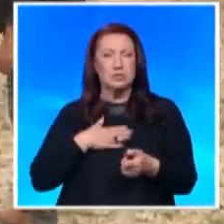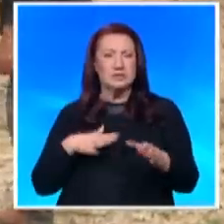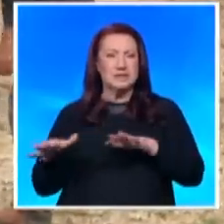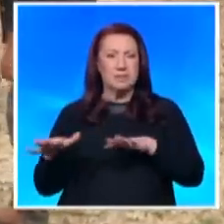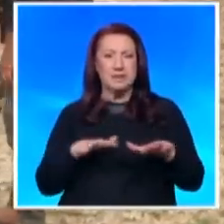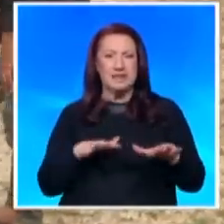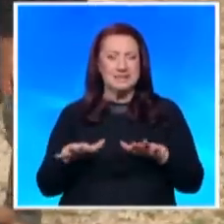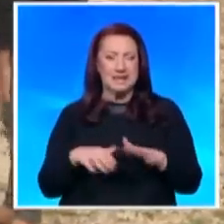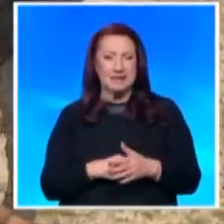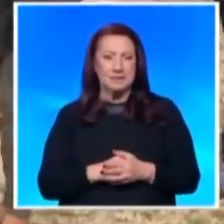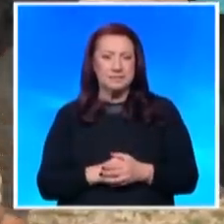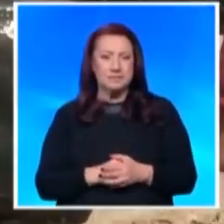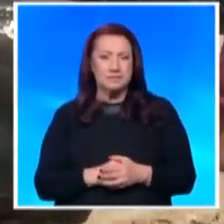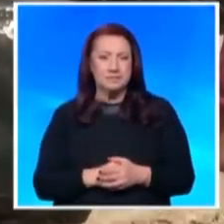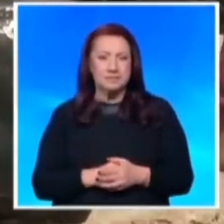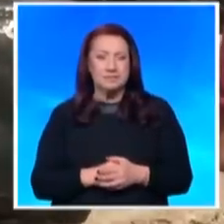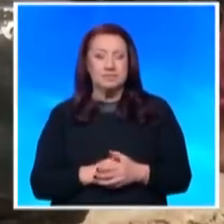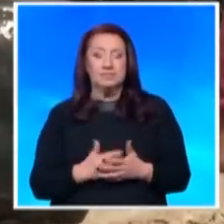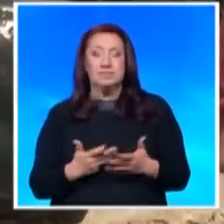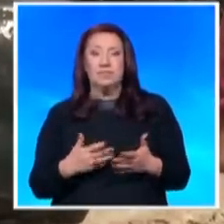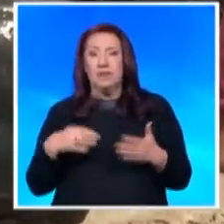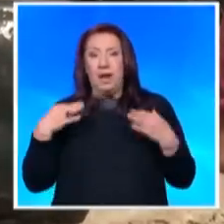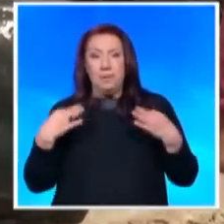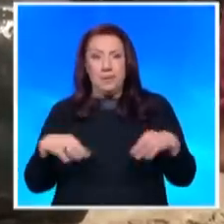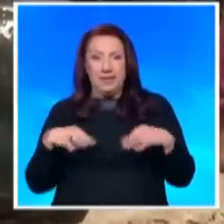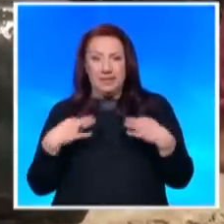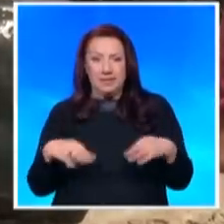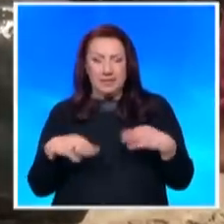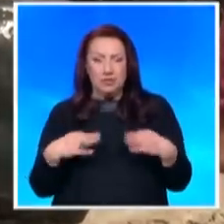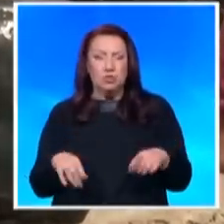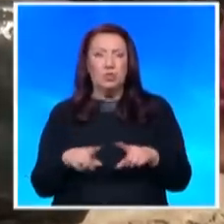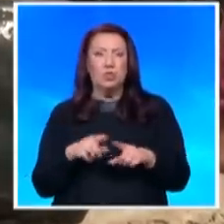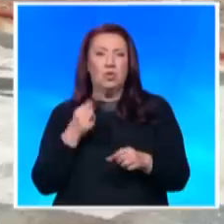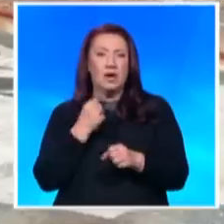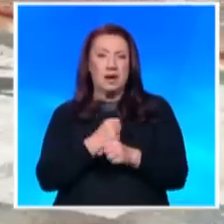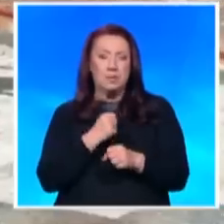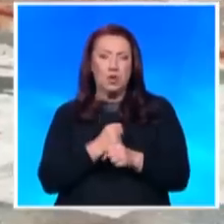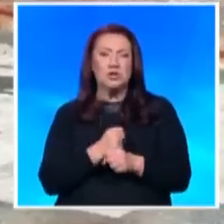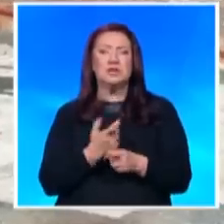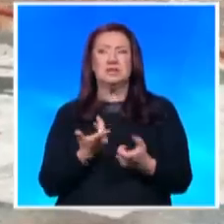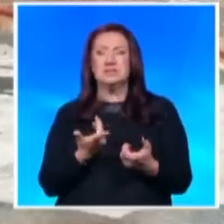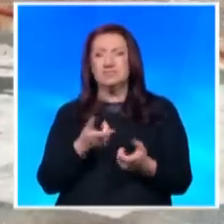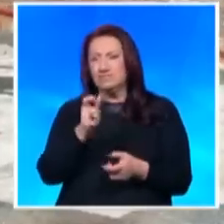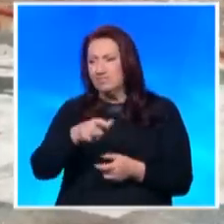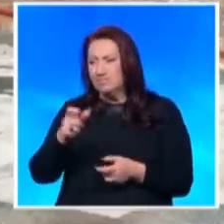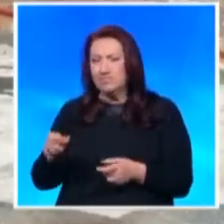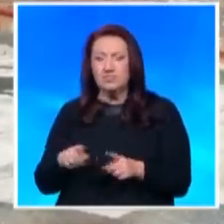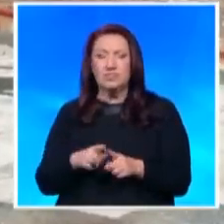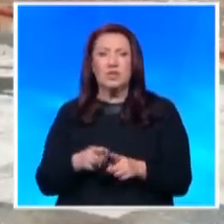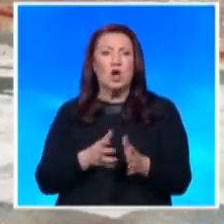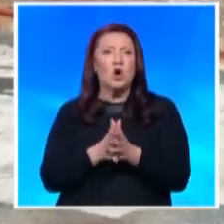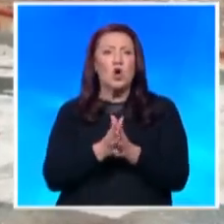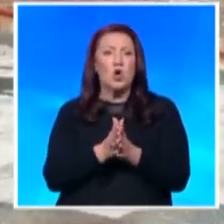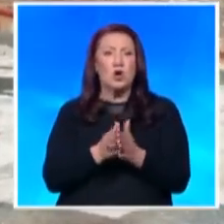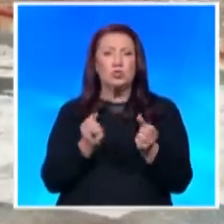Крайна бедност и опасни условия за децата живеят работниците в покрайнините на Каракхан. До тях все още не са стигнали палатки